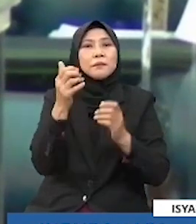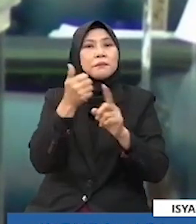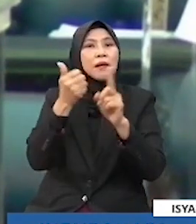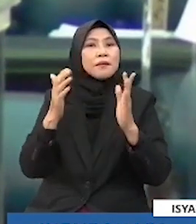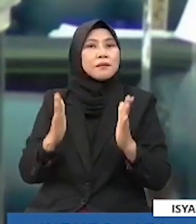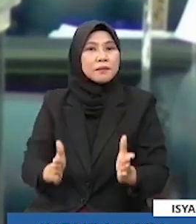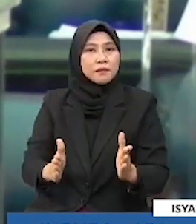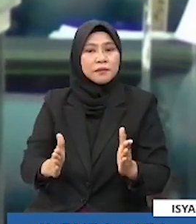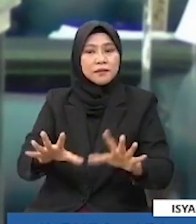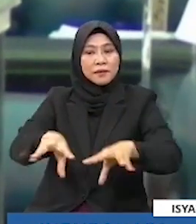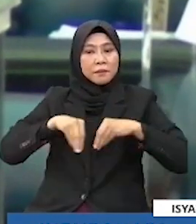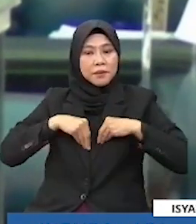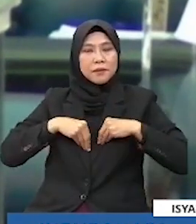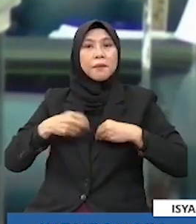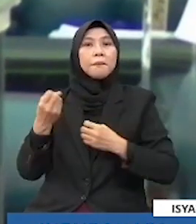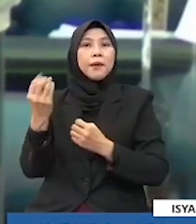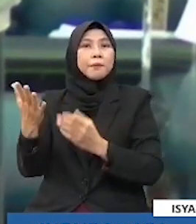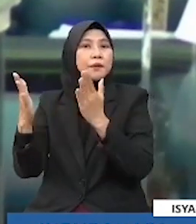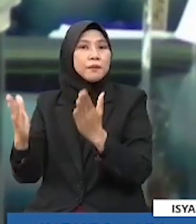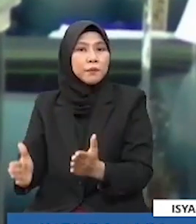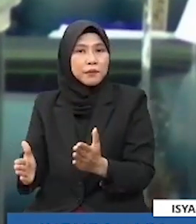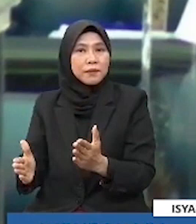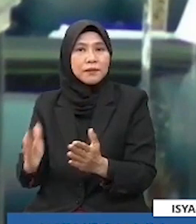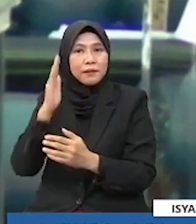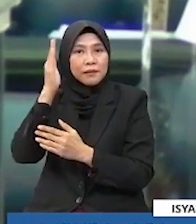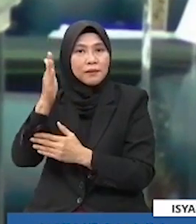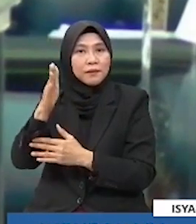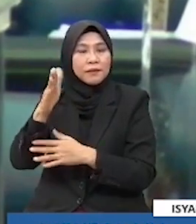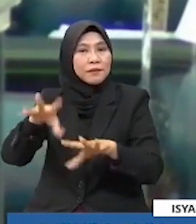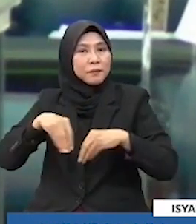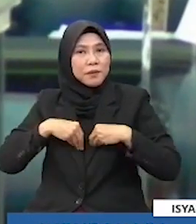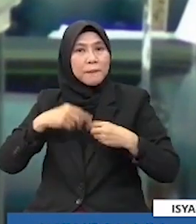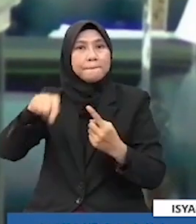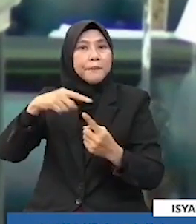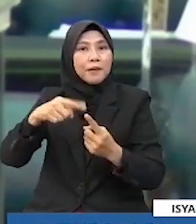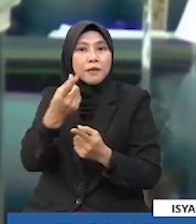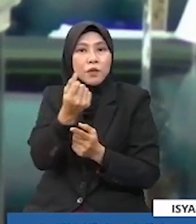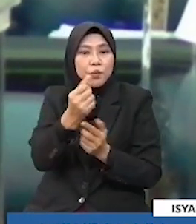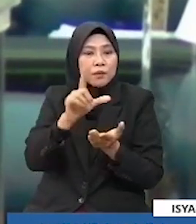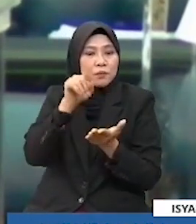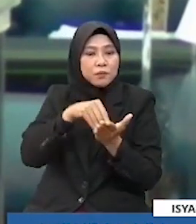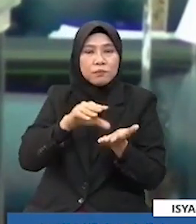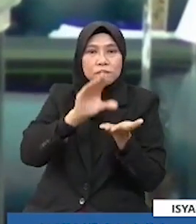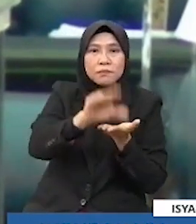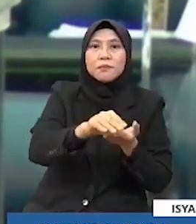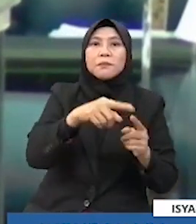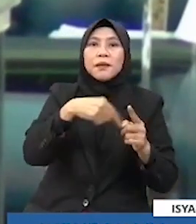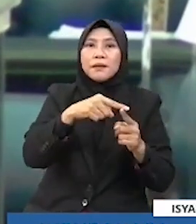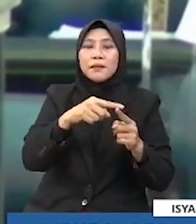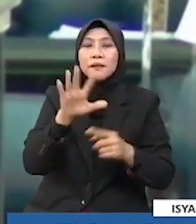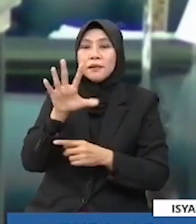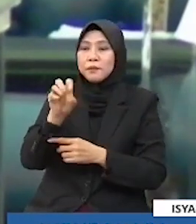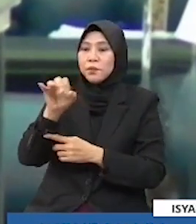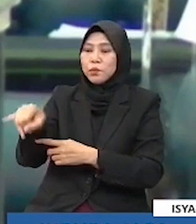Mansyur yang menerimanya dan buat peramai yang akan menerima dan bilik ah akan diberikan sebagai contoh